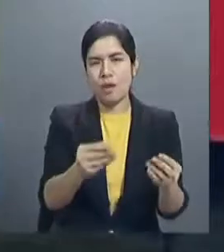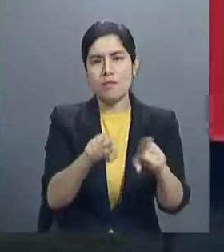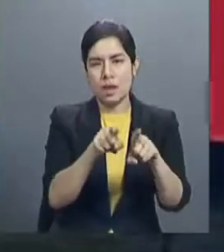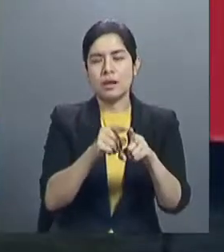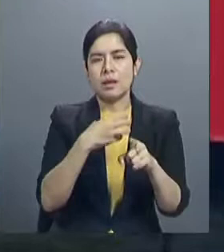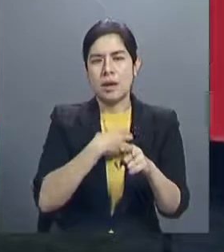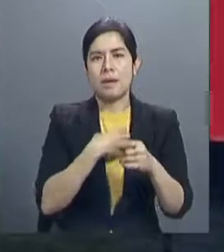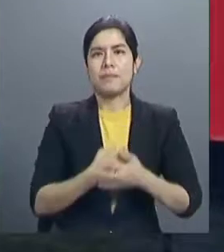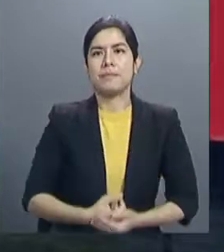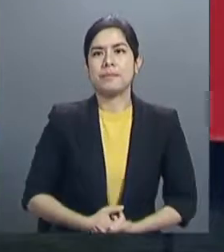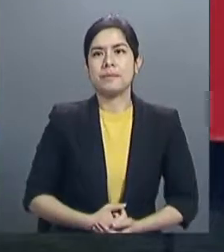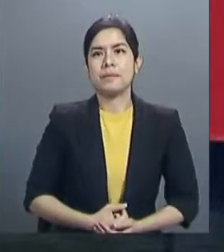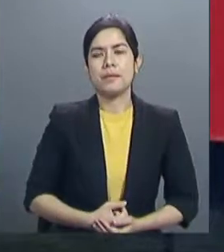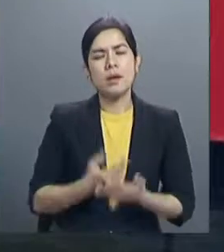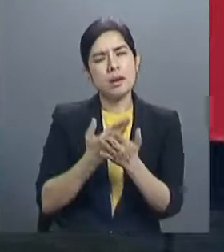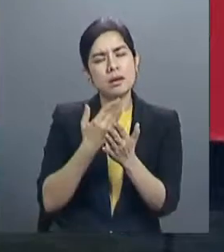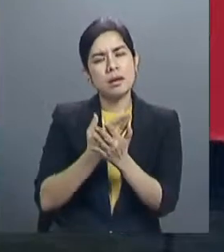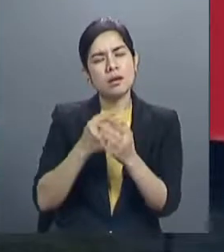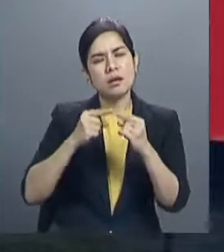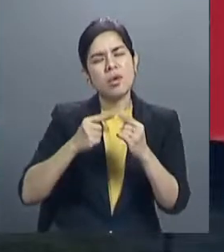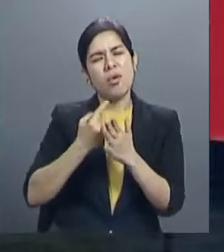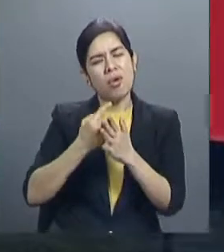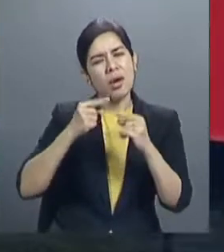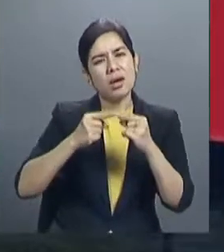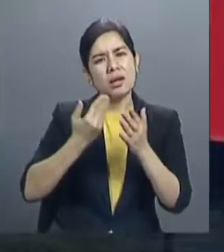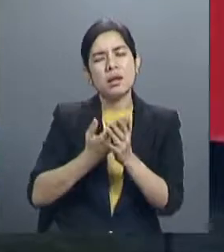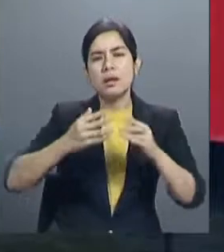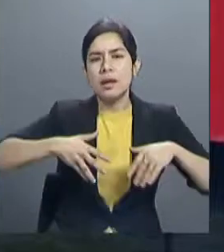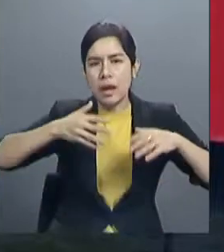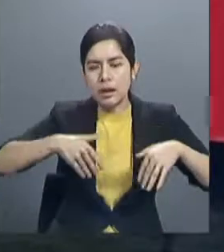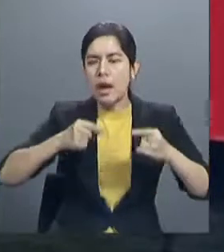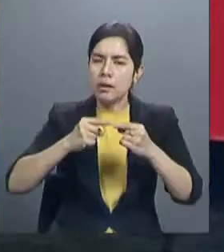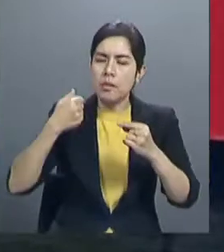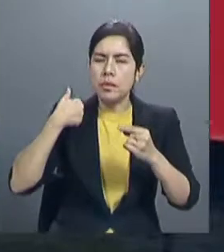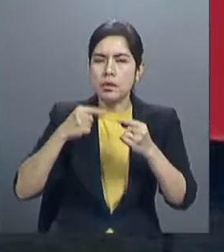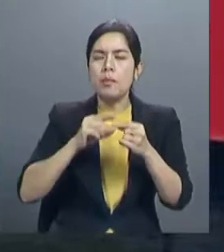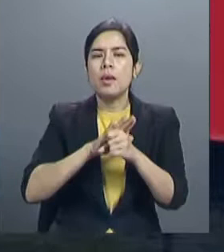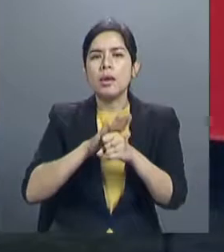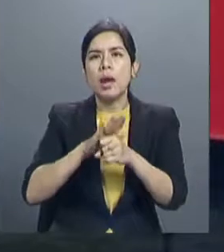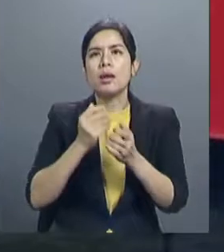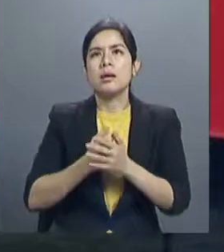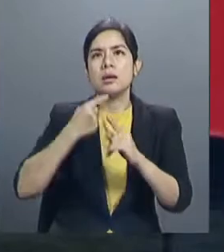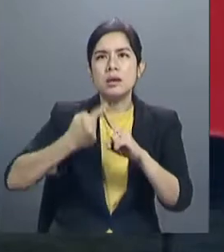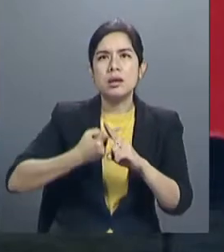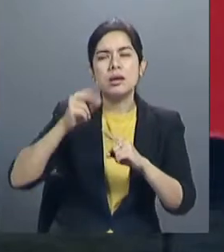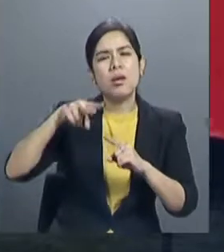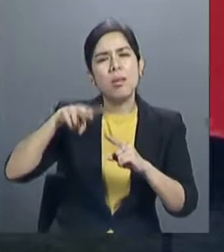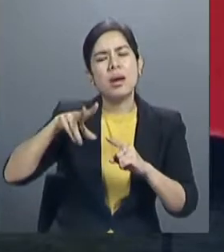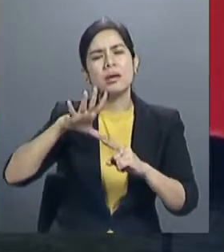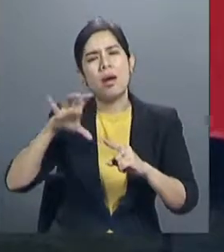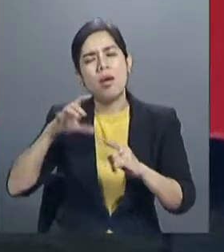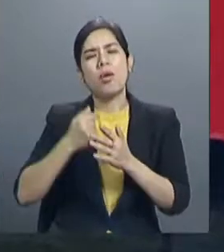ได้สิพออยู่ได้อยู่บางเดือนก็ 2,500 บางเดือนก็ 3,500 บ